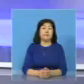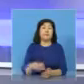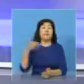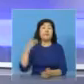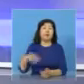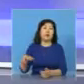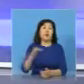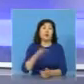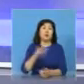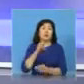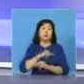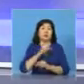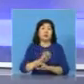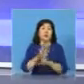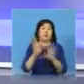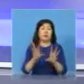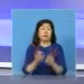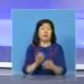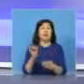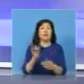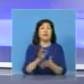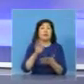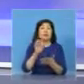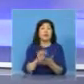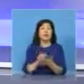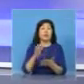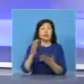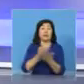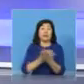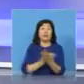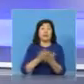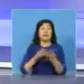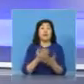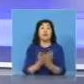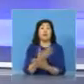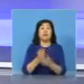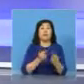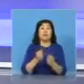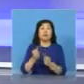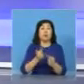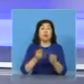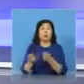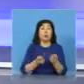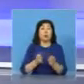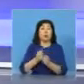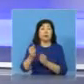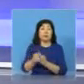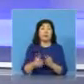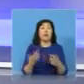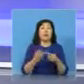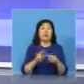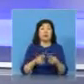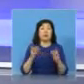Ақтөбе облысының жұмыспені қамтуды үйлестіру және әлеуметтік бағдарламалар басқармасына жаңа басшы тағайындалды. Бұл жерге енді